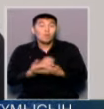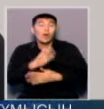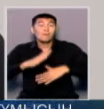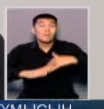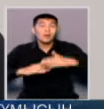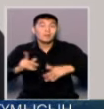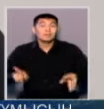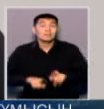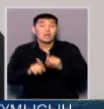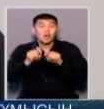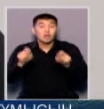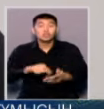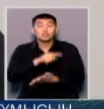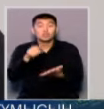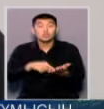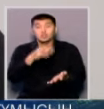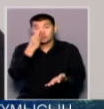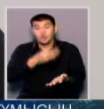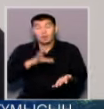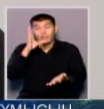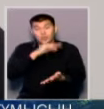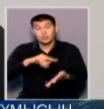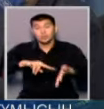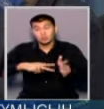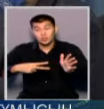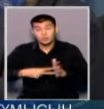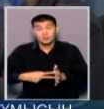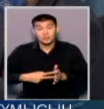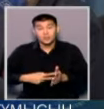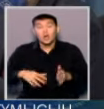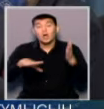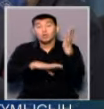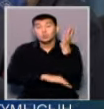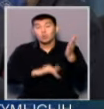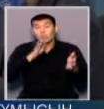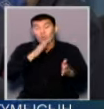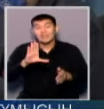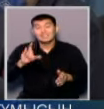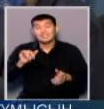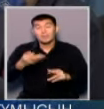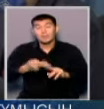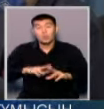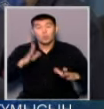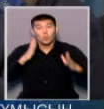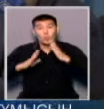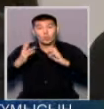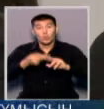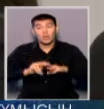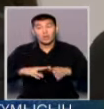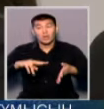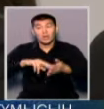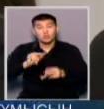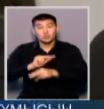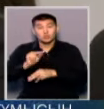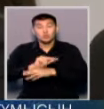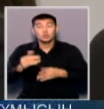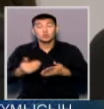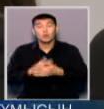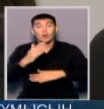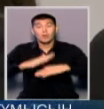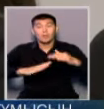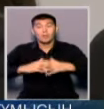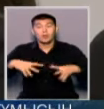пайда болады, осы сұрақтарға жауап бере алады біздің жобамыз. Соңғы уақытта Сафи Өтебаев университеті базасында оқытылатын жаңа